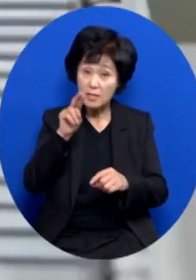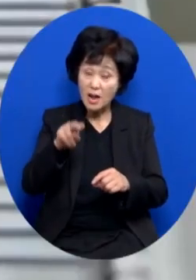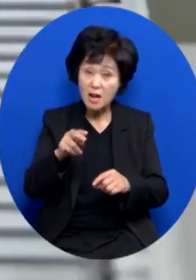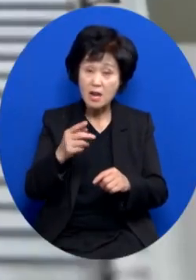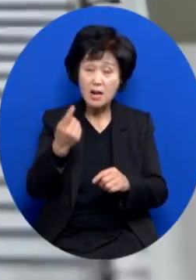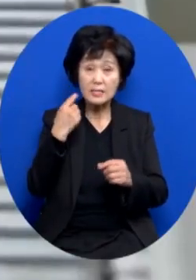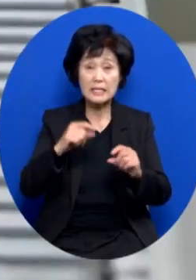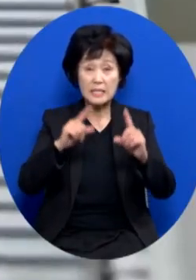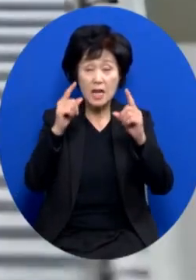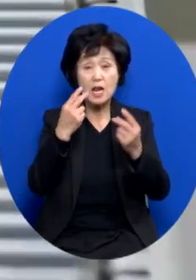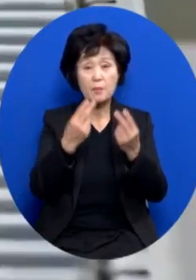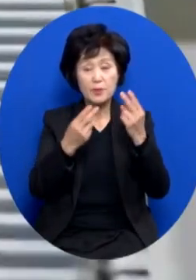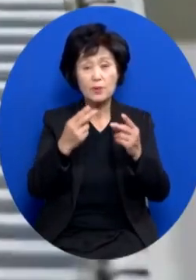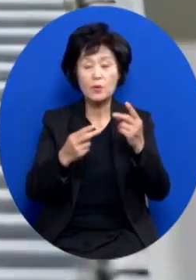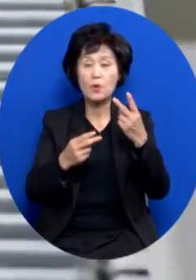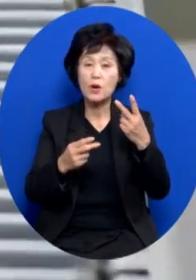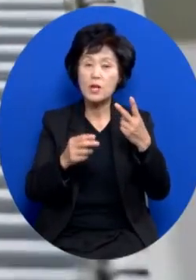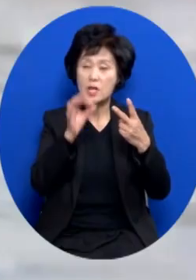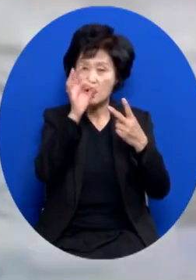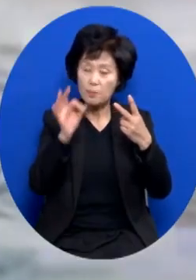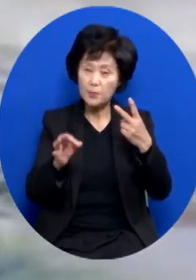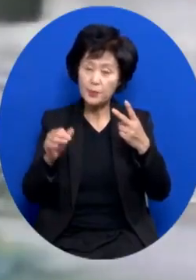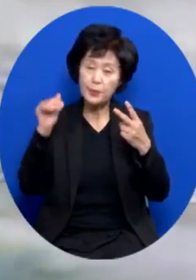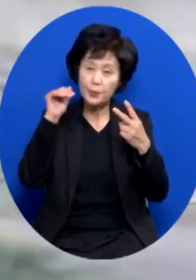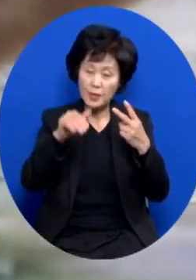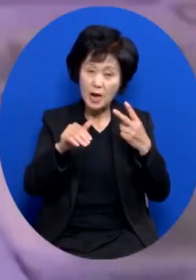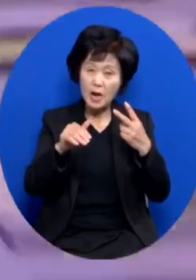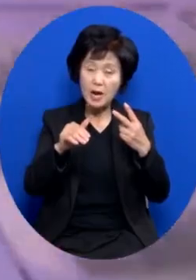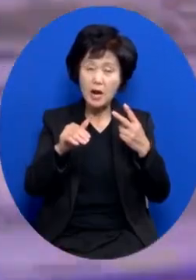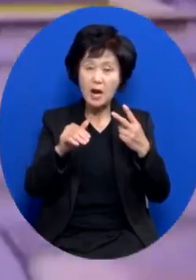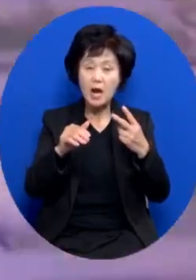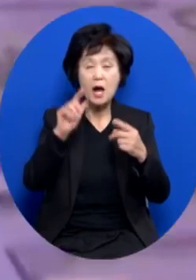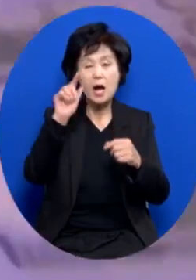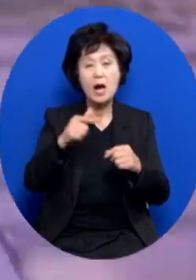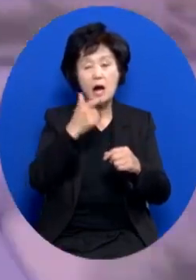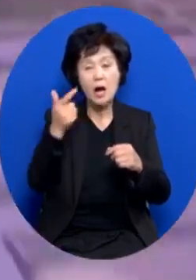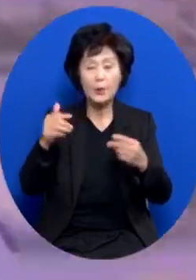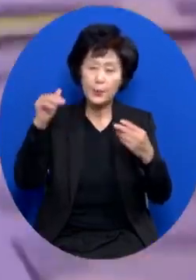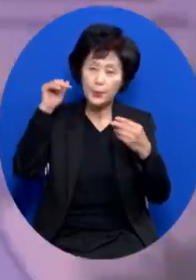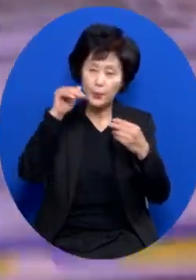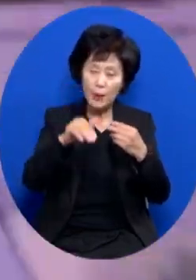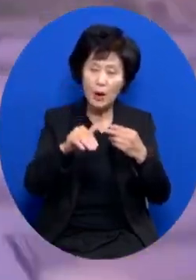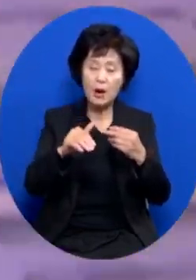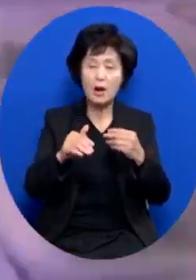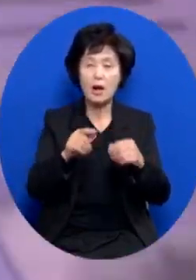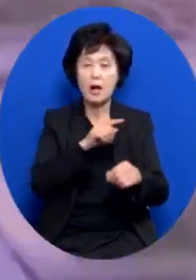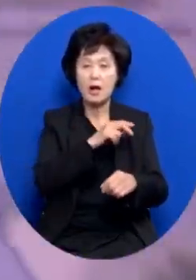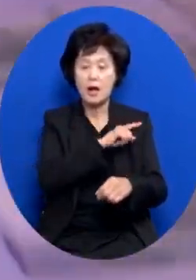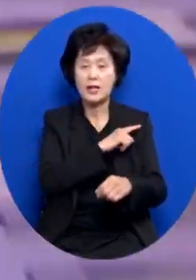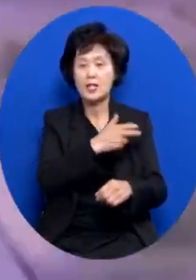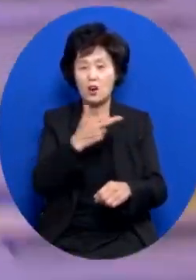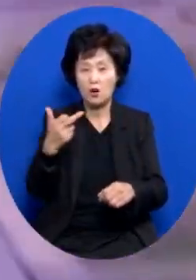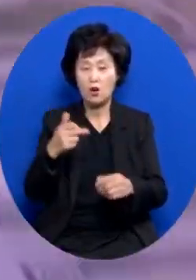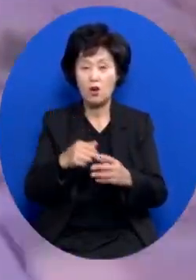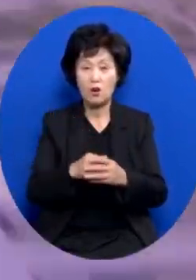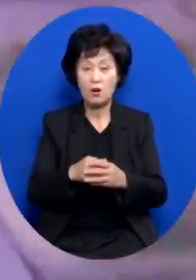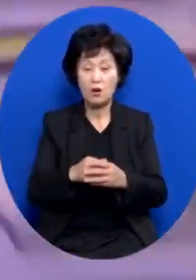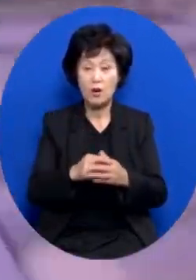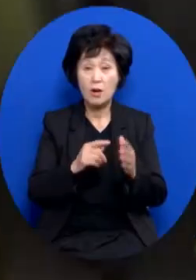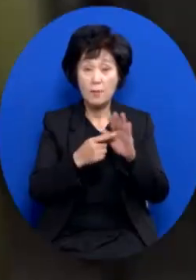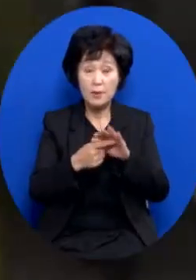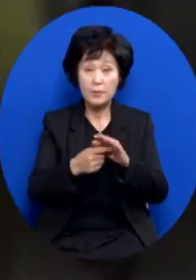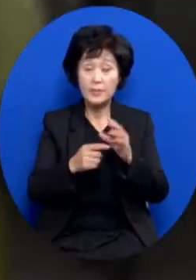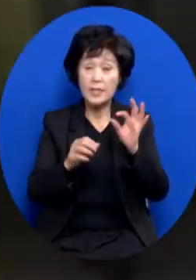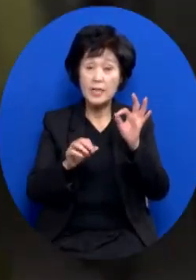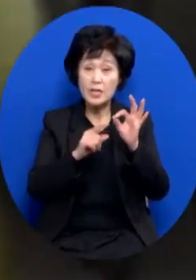전날보다 2% 넘게 급락해 2009년 이후 하루 낙폭이 가장 큰 것으로 나타났습니다. 앞서 발표된 10월